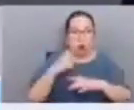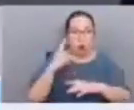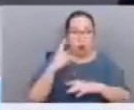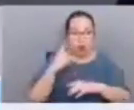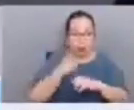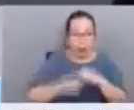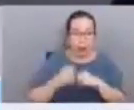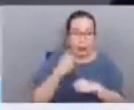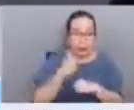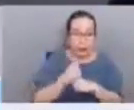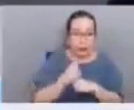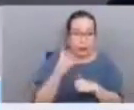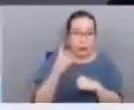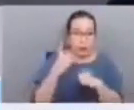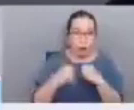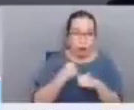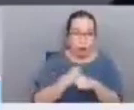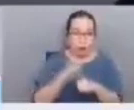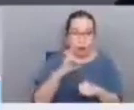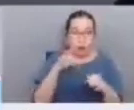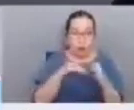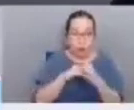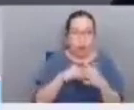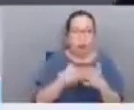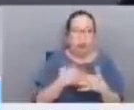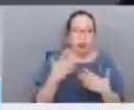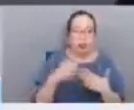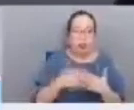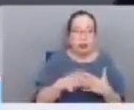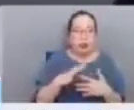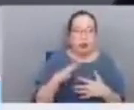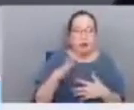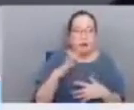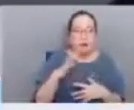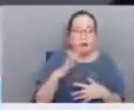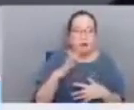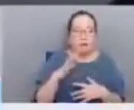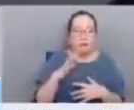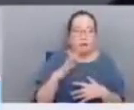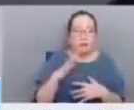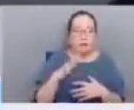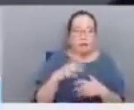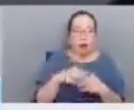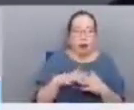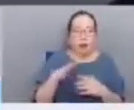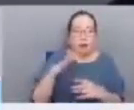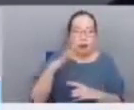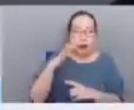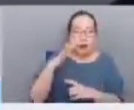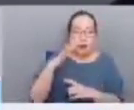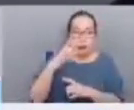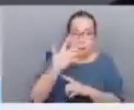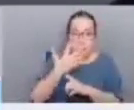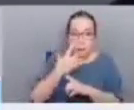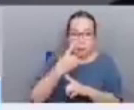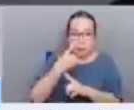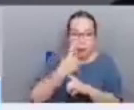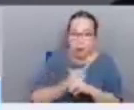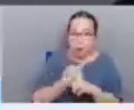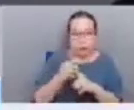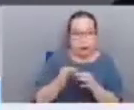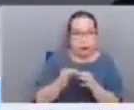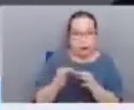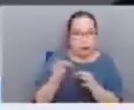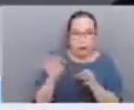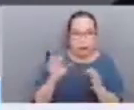year, pwede ho to up to 2 beneficiaries. So, siguro after 4 years po or 5 years ang utang nyo sa